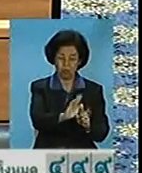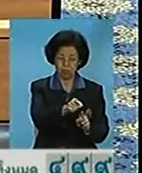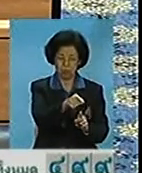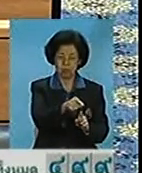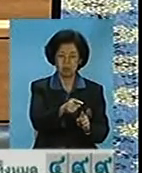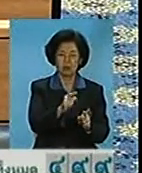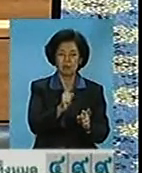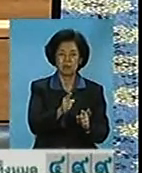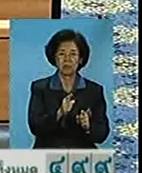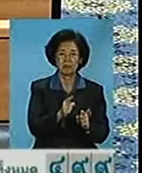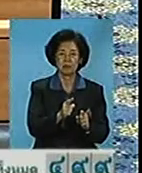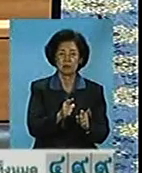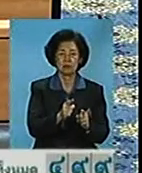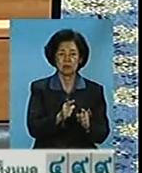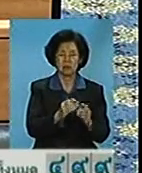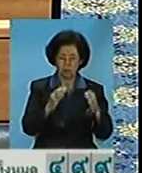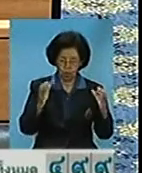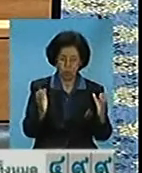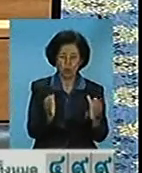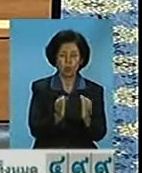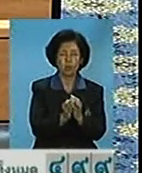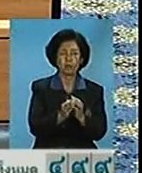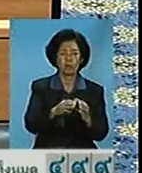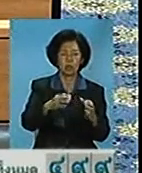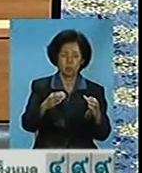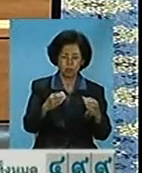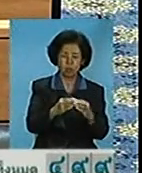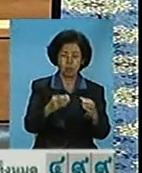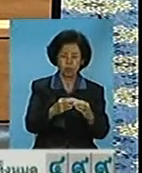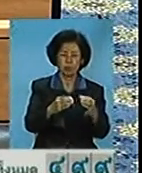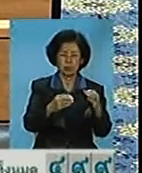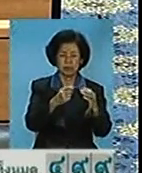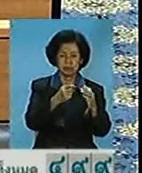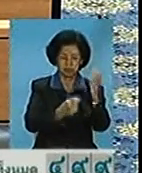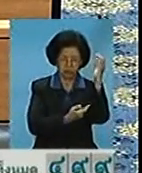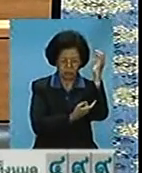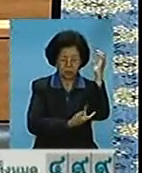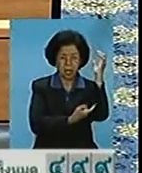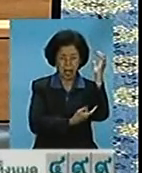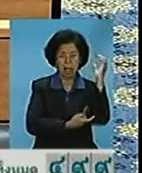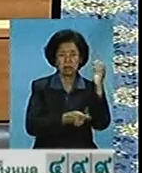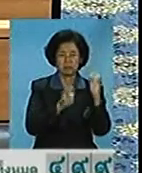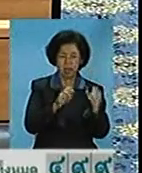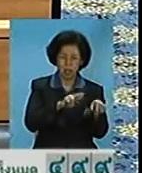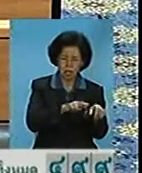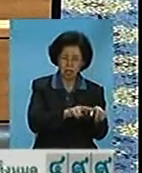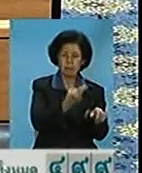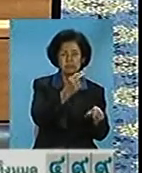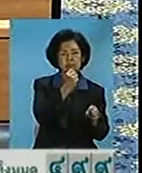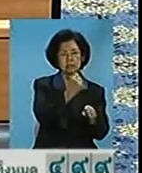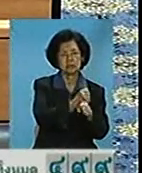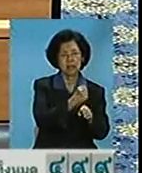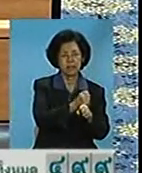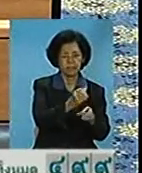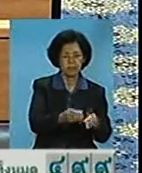ของวงการยางและเป็นส่วนที่เป็นต้นน้ำให้ความสำ